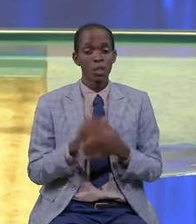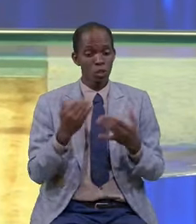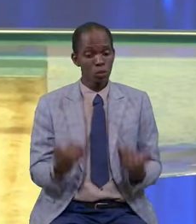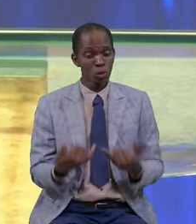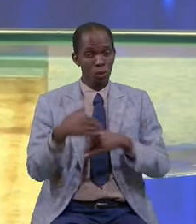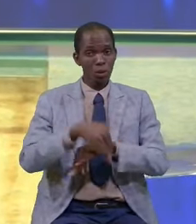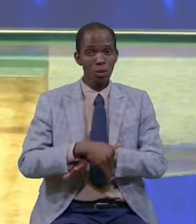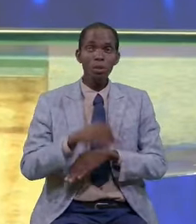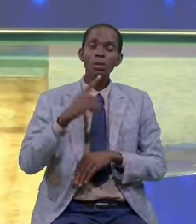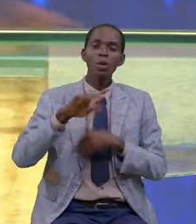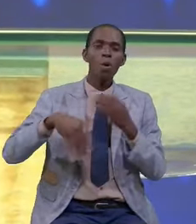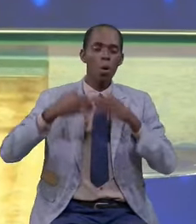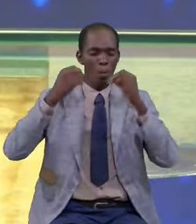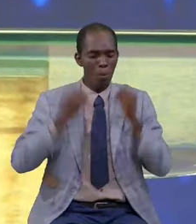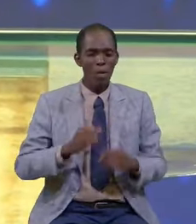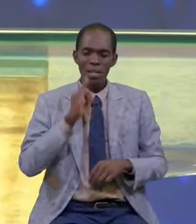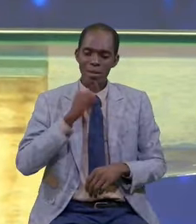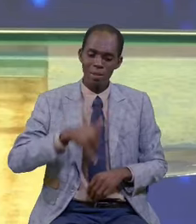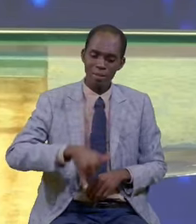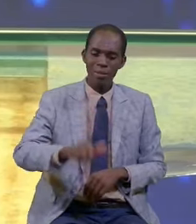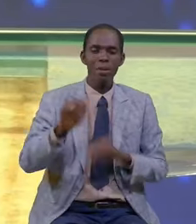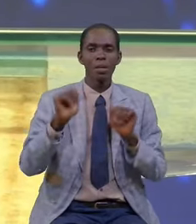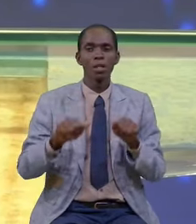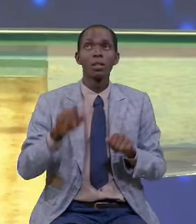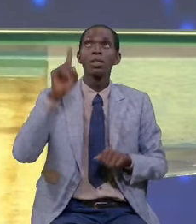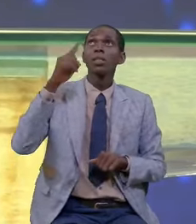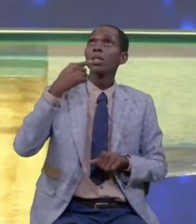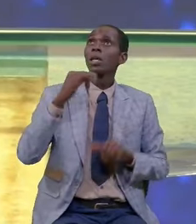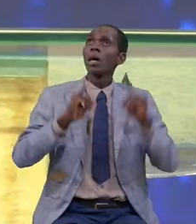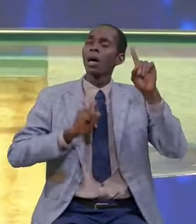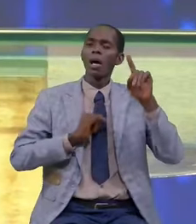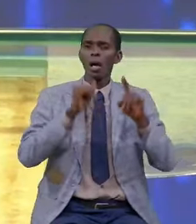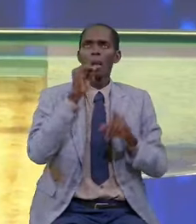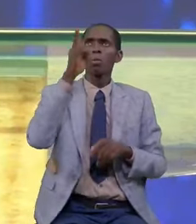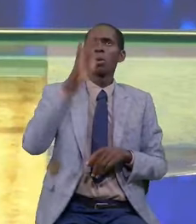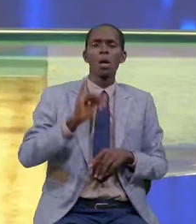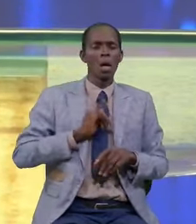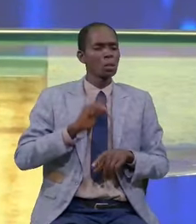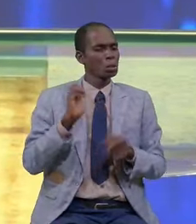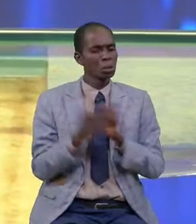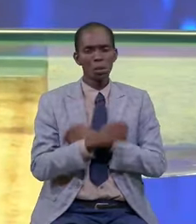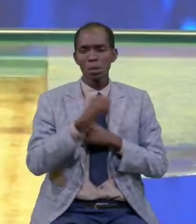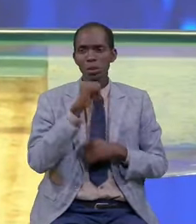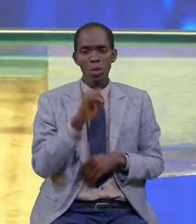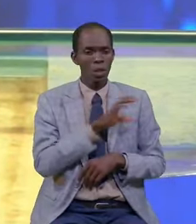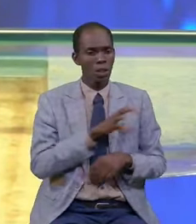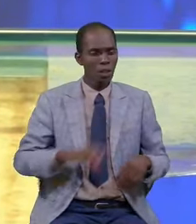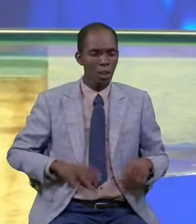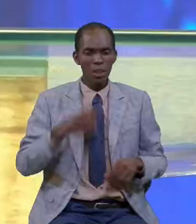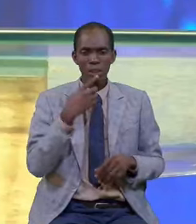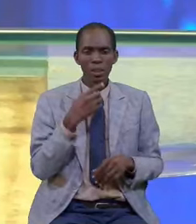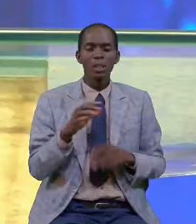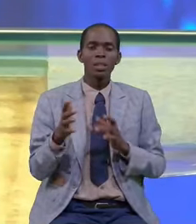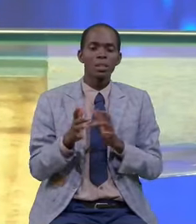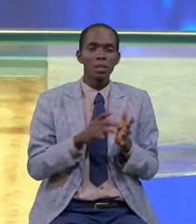le Dieu Tout-Puissant est capable. Il dit que je suis Dieu, je ne change pas. Vous savez, Jésus-Christ le même hier,